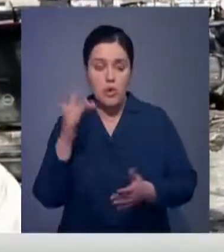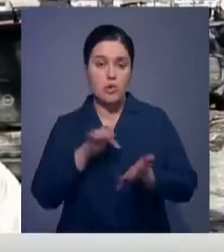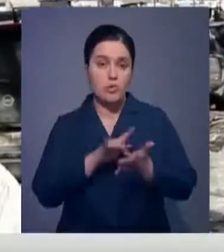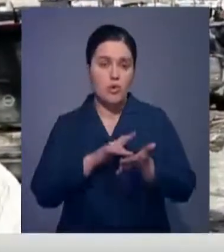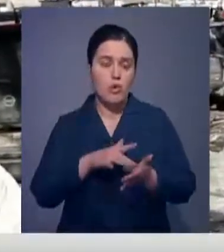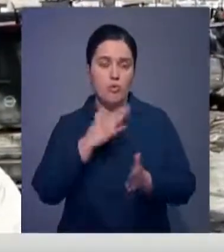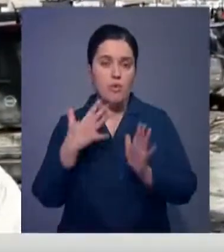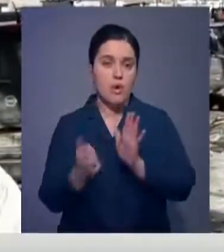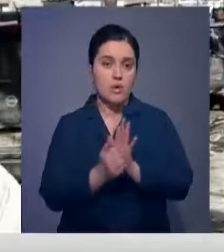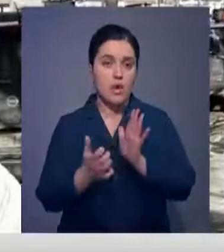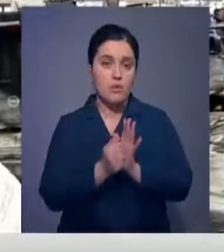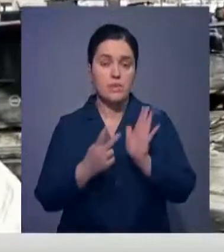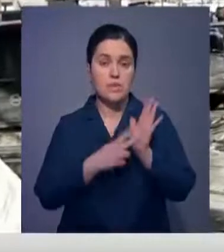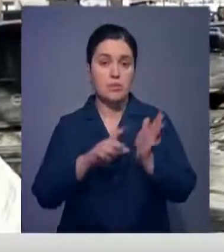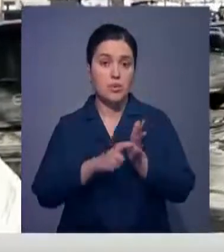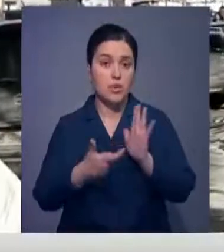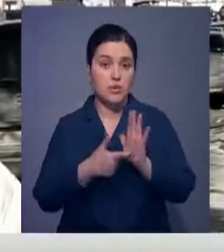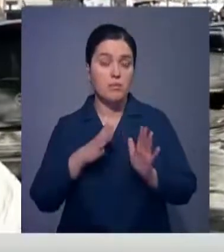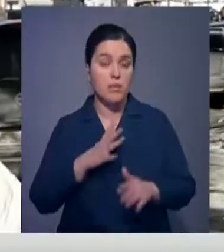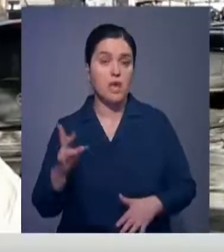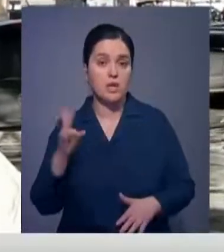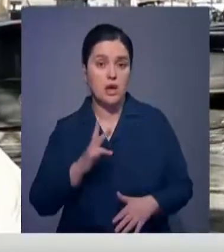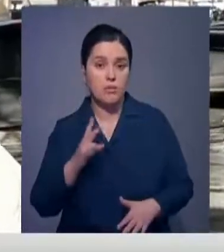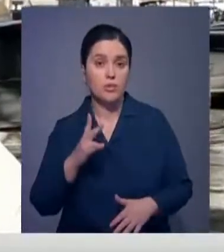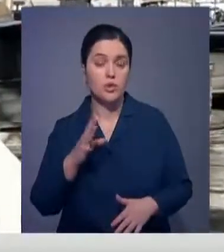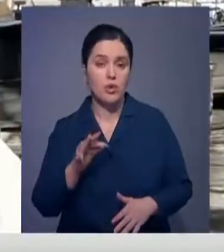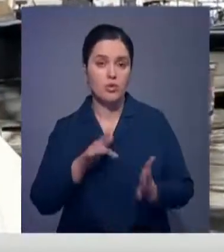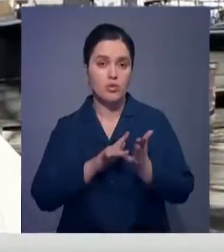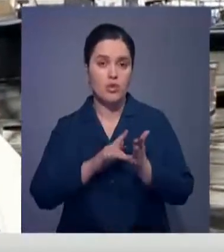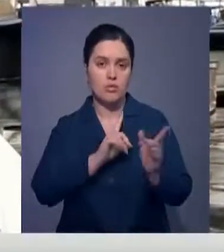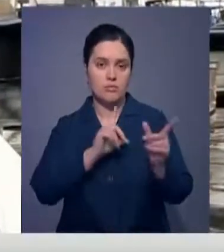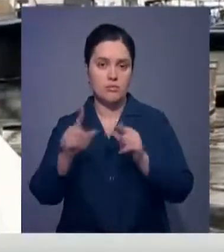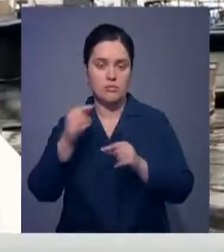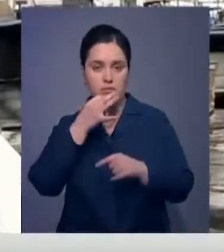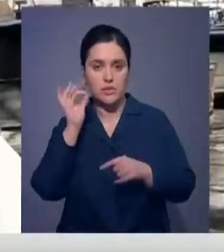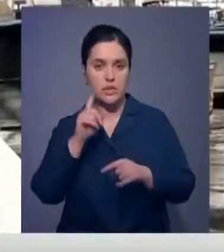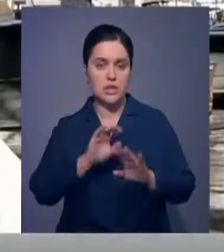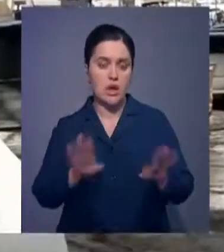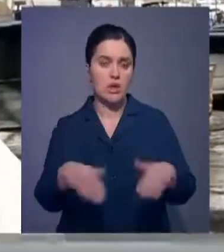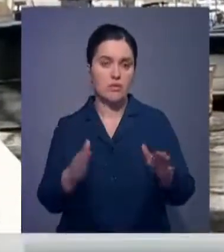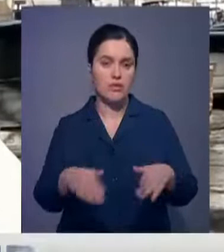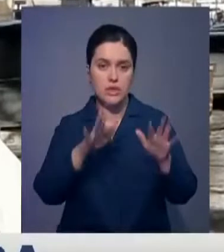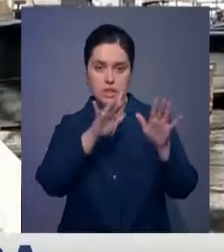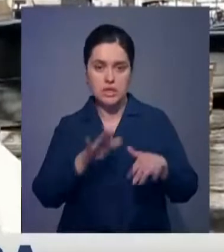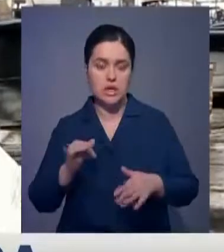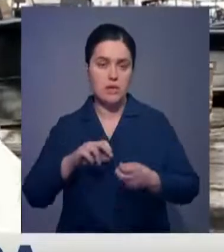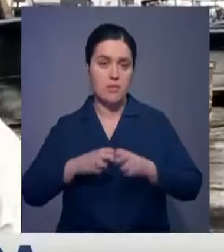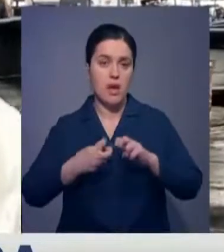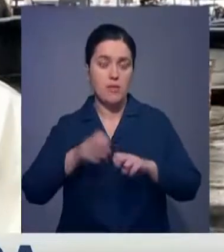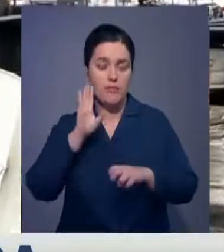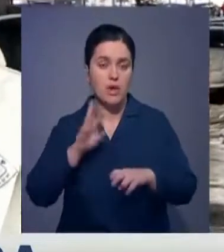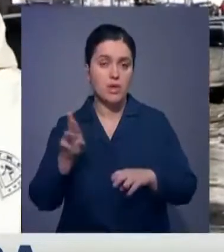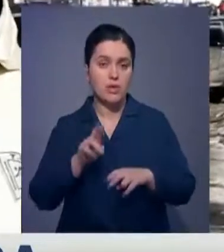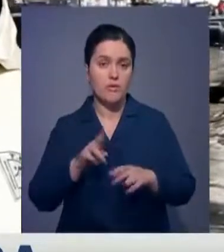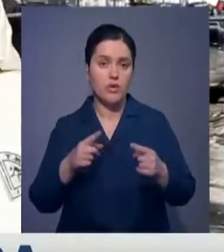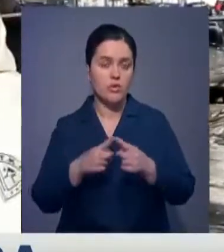гостевом доме 7 комнат, все были забронированы еще в ноябре. Но туристы уезжали раньше срока из-за отсутствия снега и проблем с водой. В январе точно